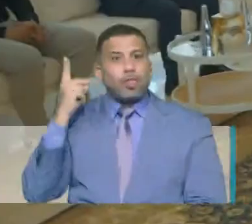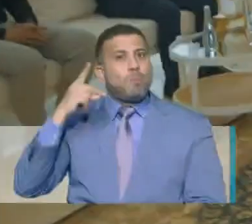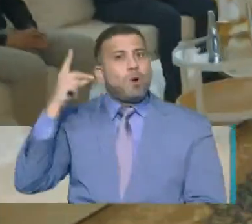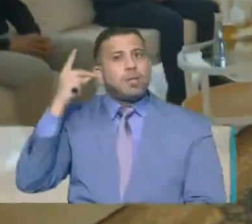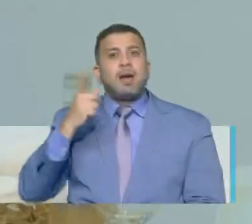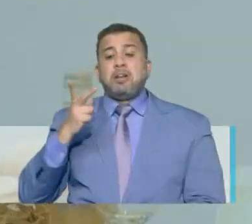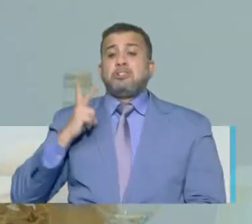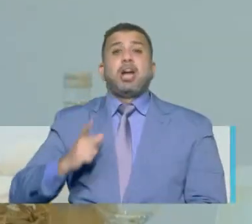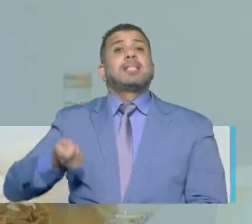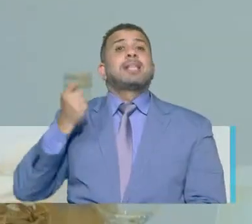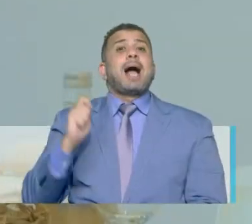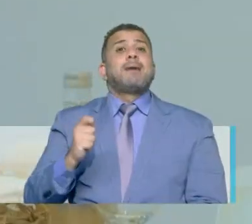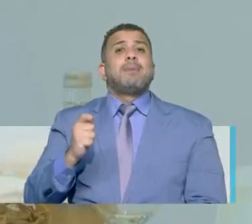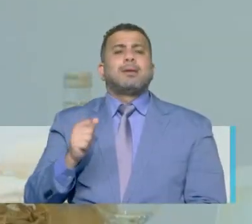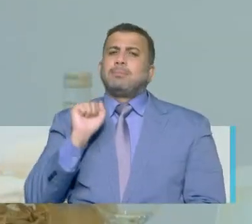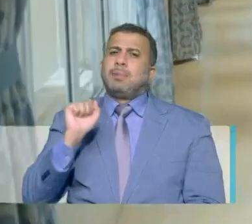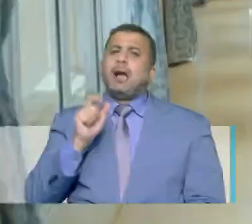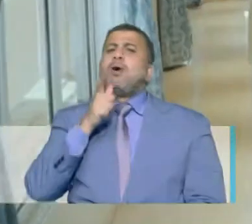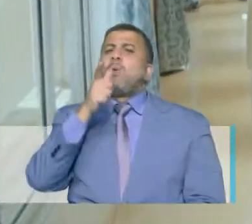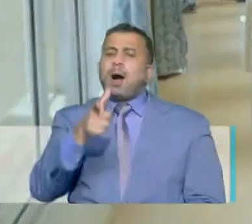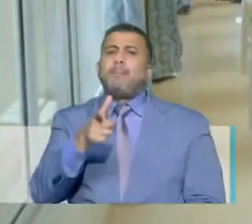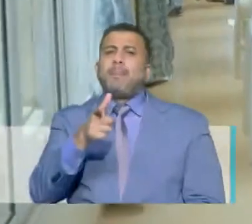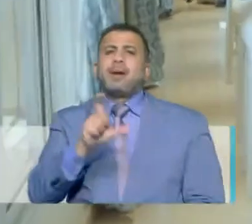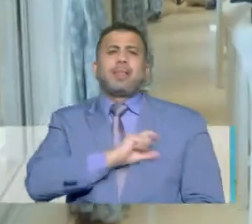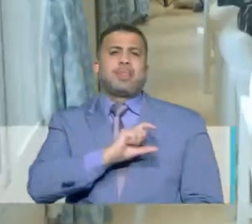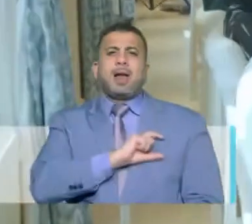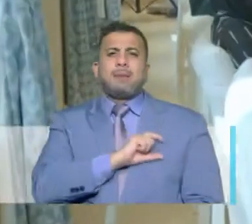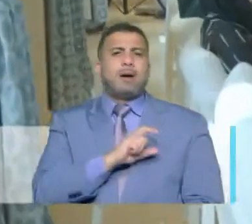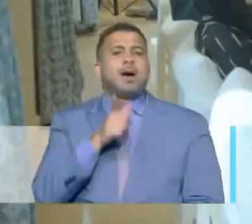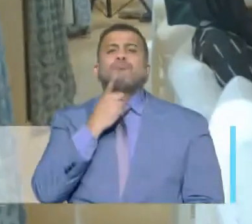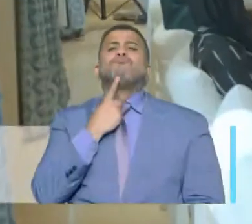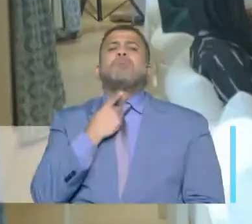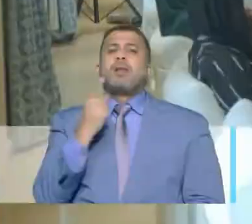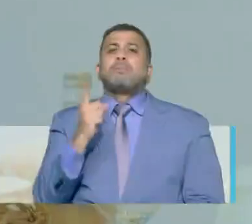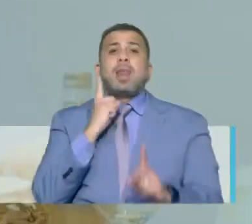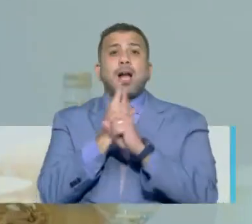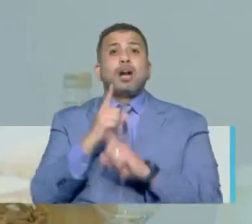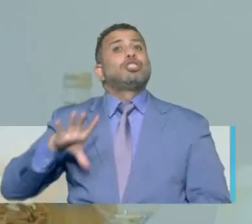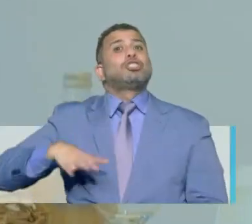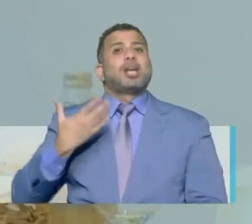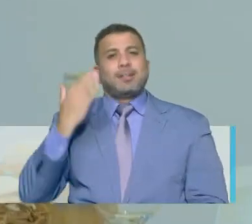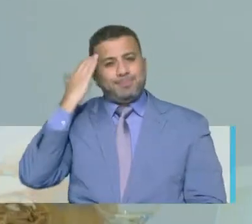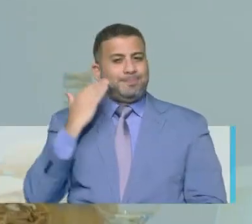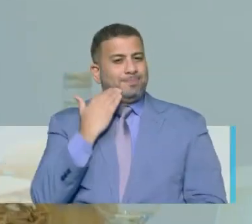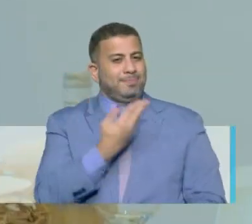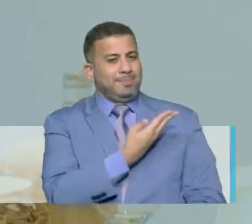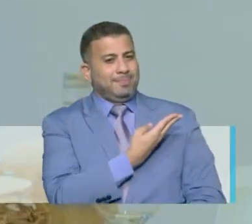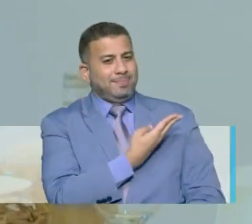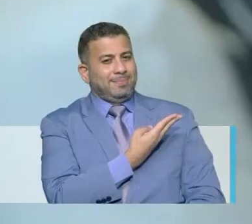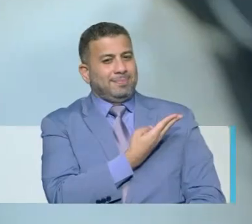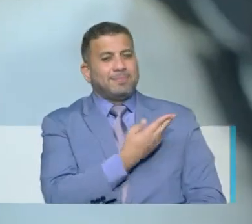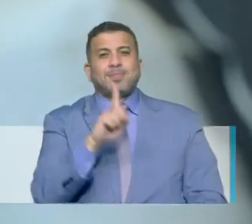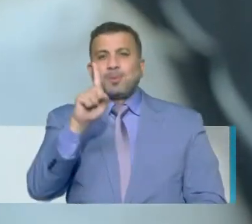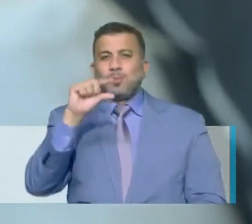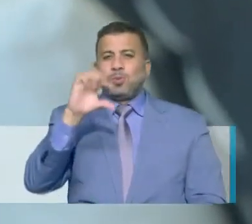الذين يطمحون لرياده الاعمال وعبر الطلبه عن امتنانهم للقاء للقاء الشيخه بدور